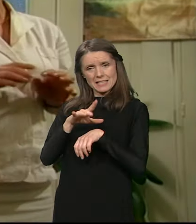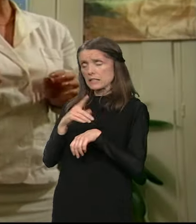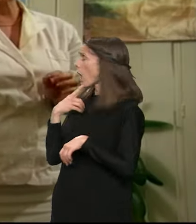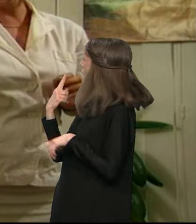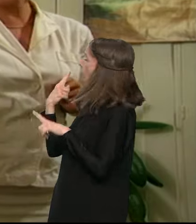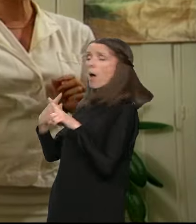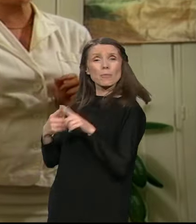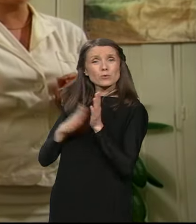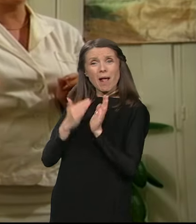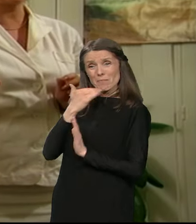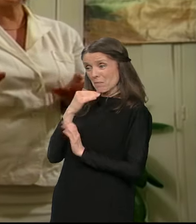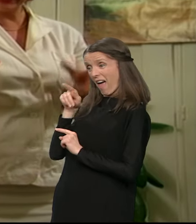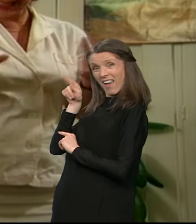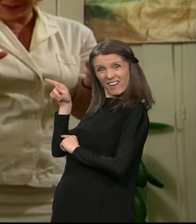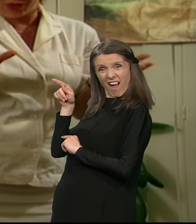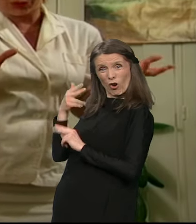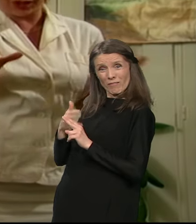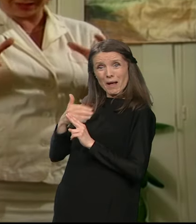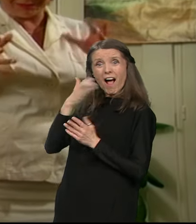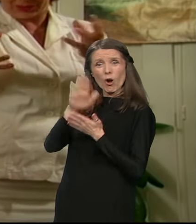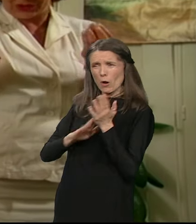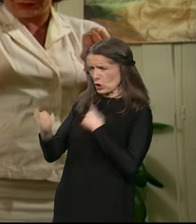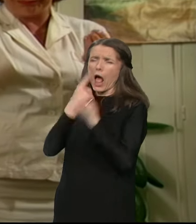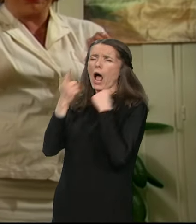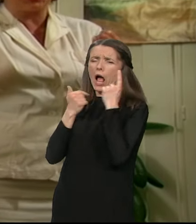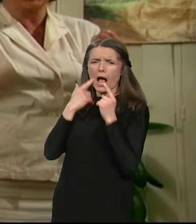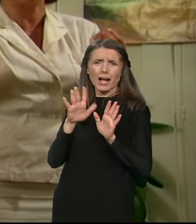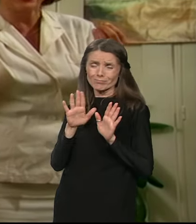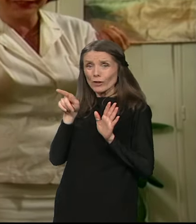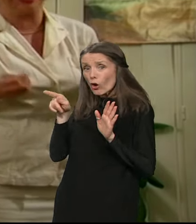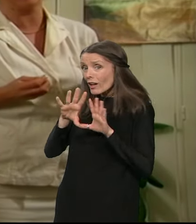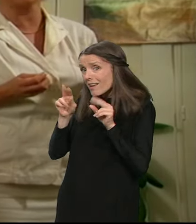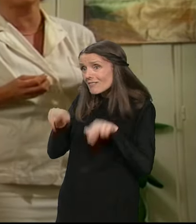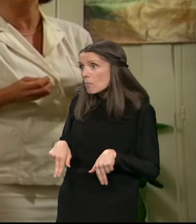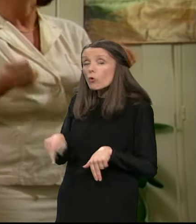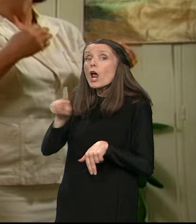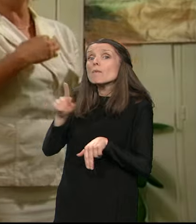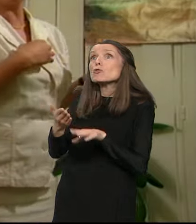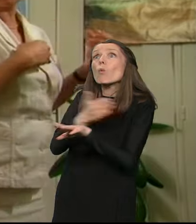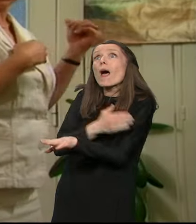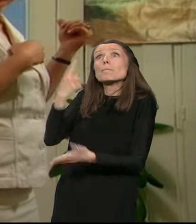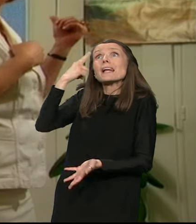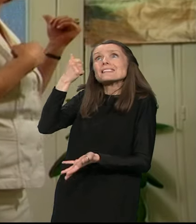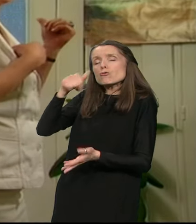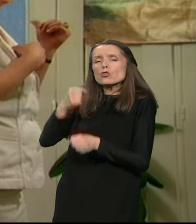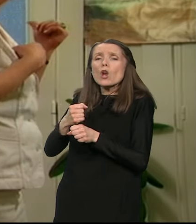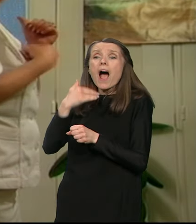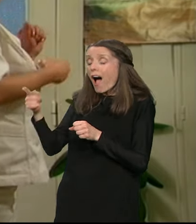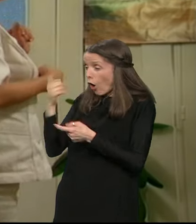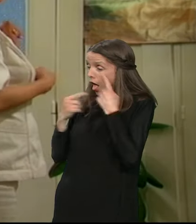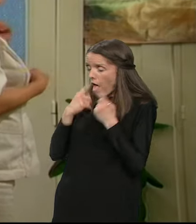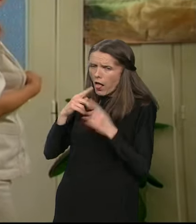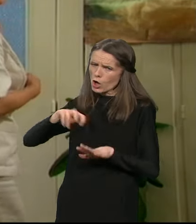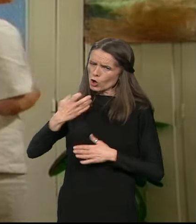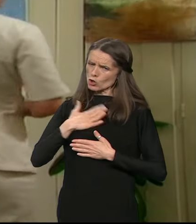ako slučajno brizne u plač, jer kod njega je sve moguće, prosto ne možete da predvidite reakcije, vi me, molim vas, pozovite, ja sam tu